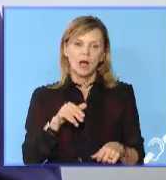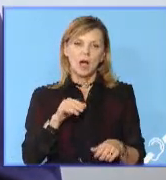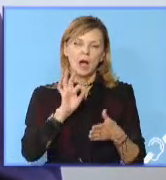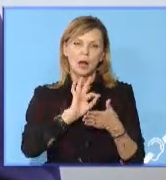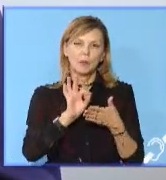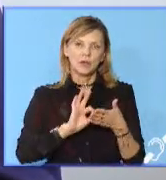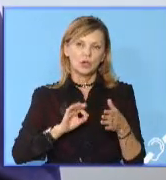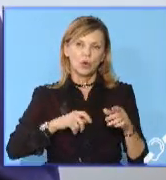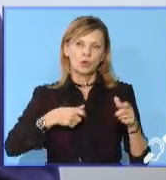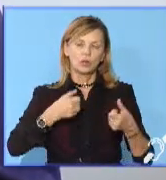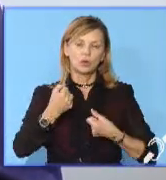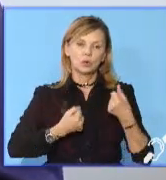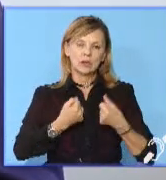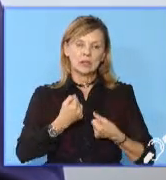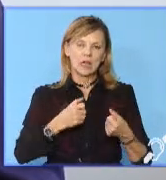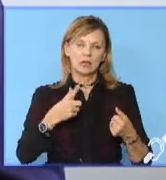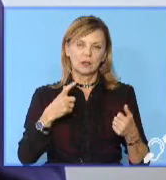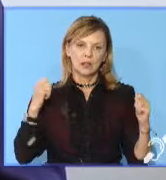Drobeta, Turnul Severin,